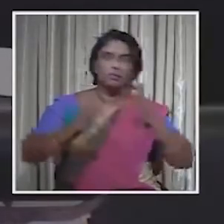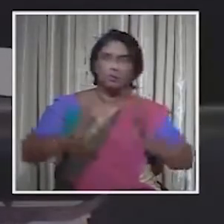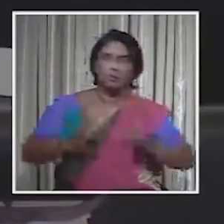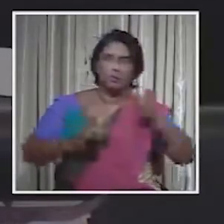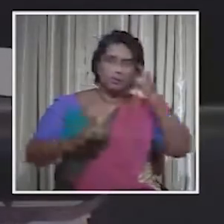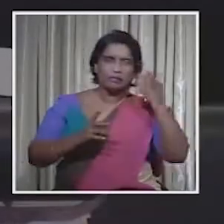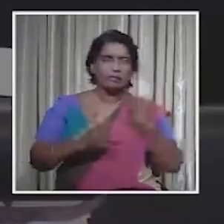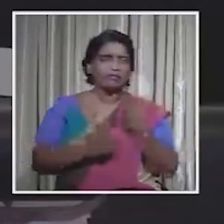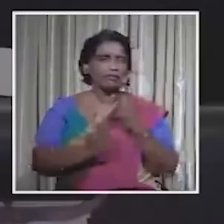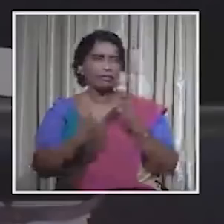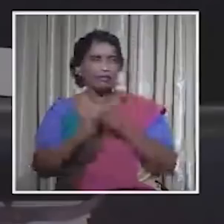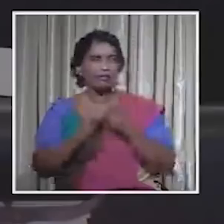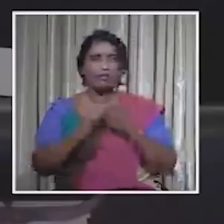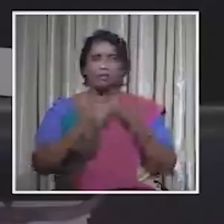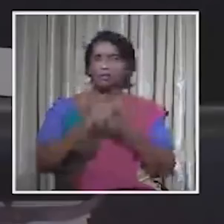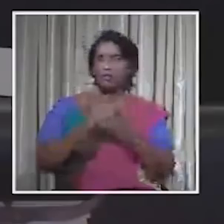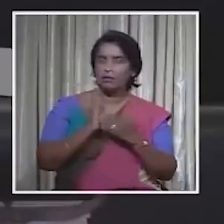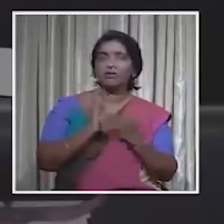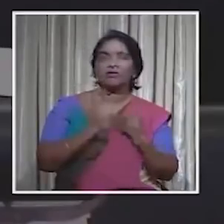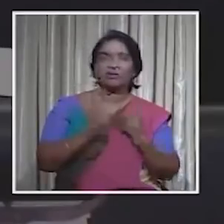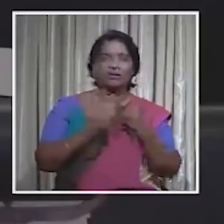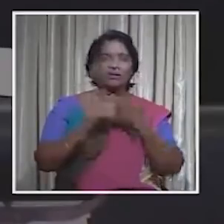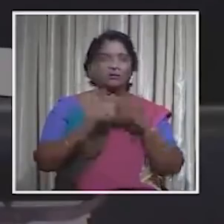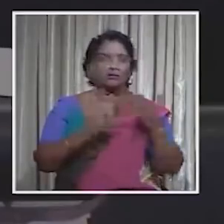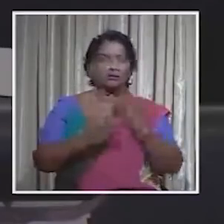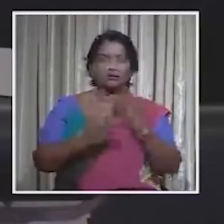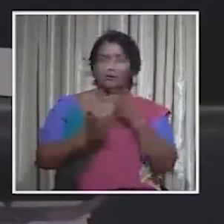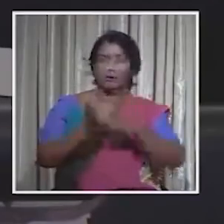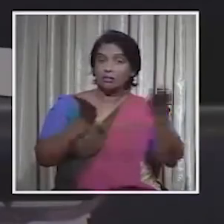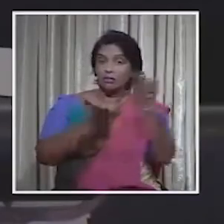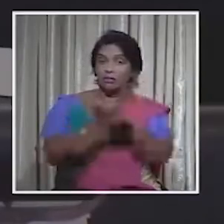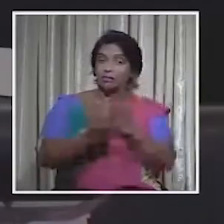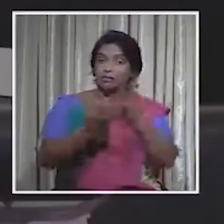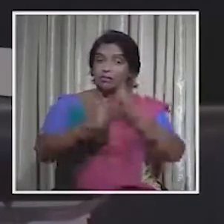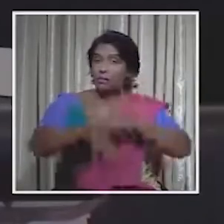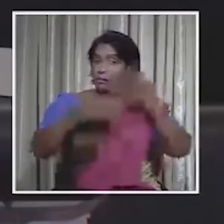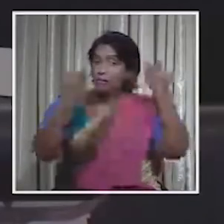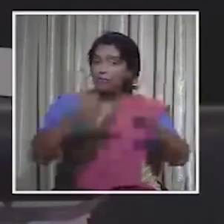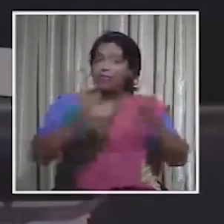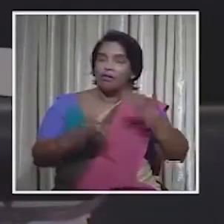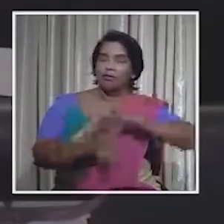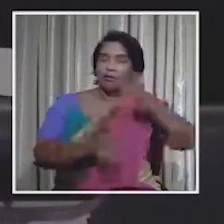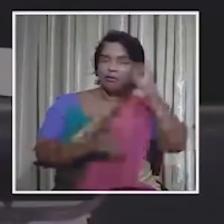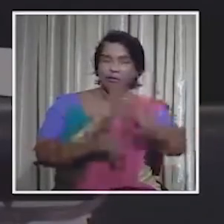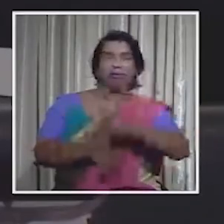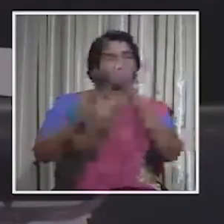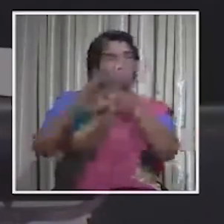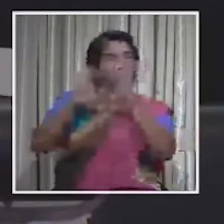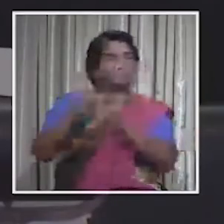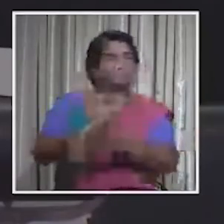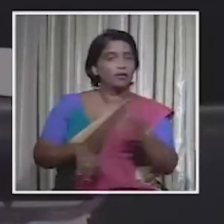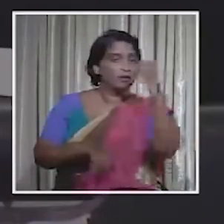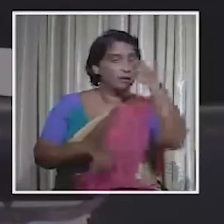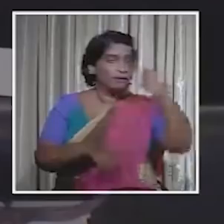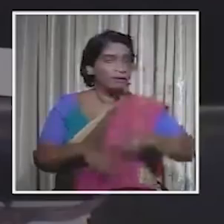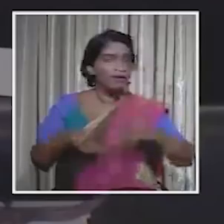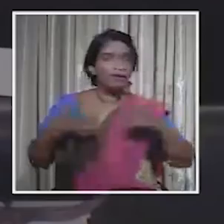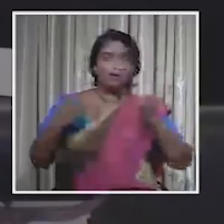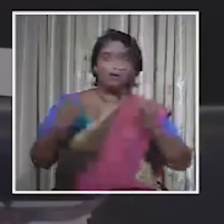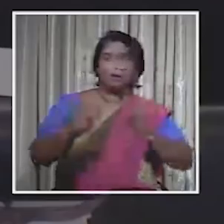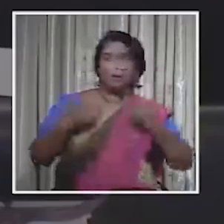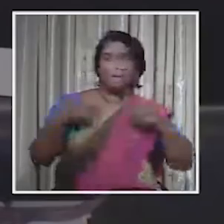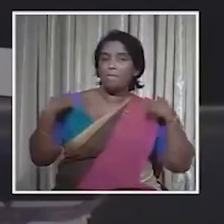நாடாளுமன்றில் புலம்பெயர்ந்தோருக்கான ஓய்வூதிய திட்டத்தின் நிலை தொடர்பில் நாடாளுமன்ற உறுப்பினரான சாந்தபண்டார் எழுப்பிய கேள்விக்கு பதிலளிக்கையில் அவர் இதனை